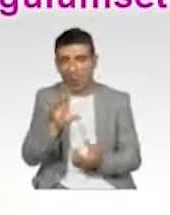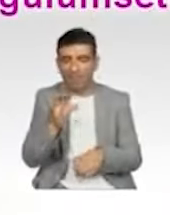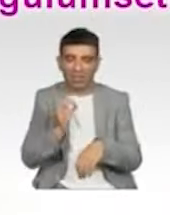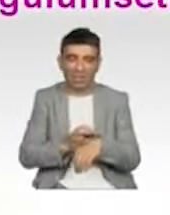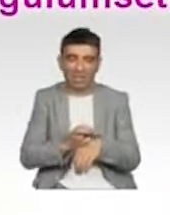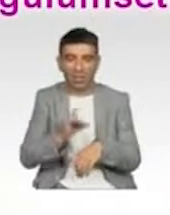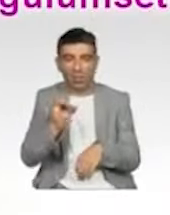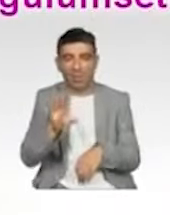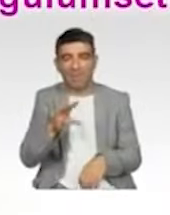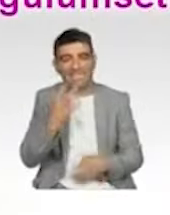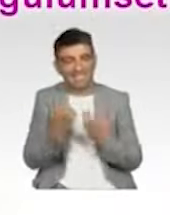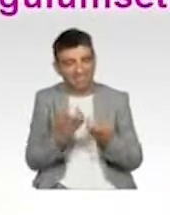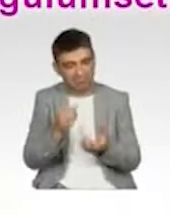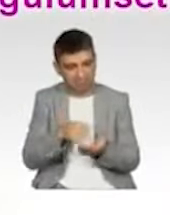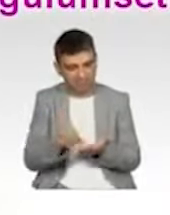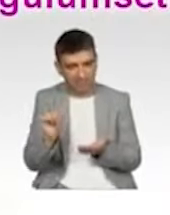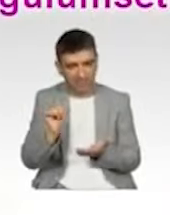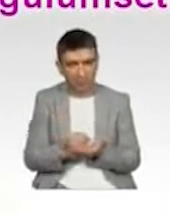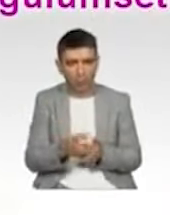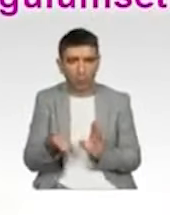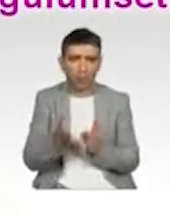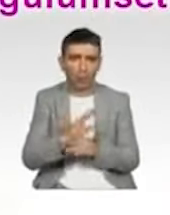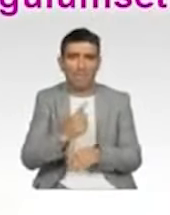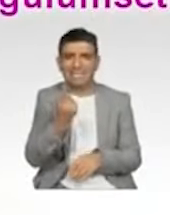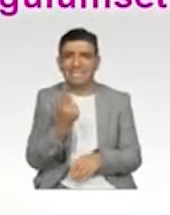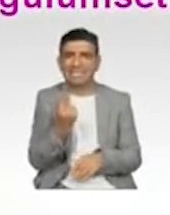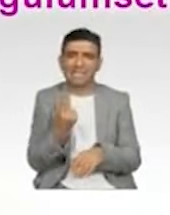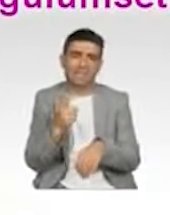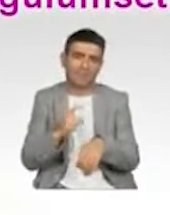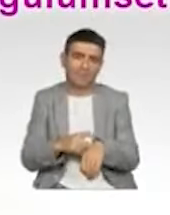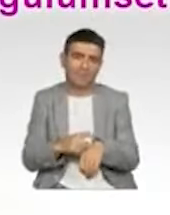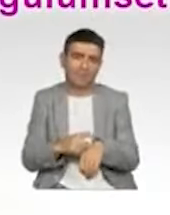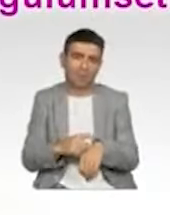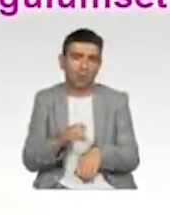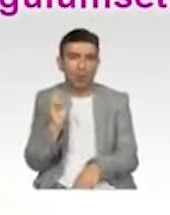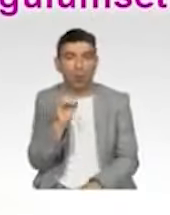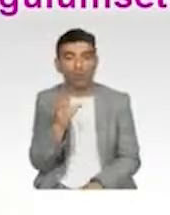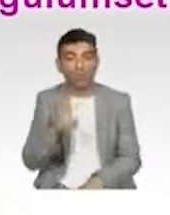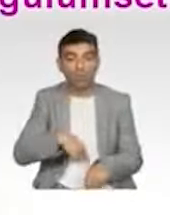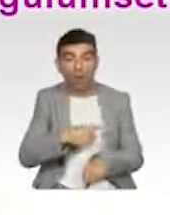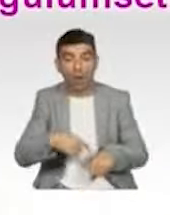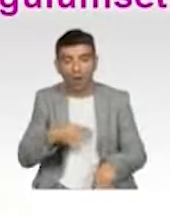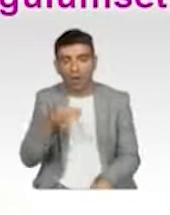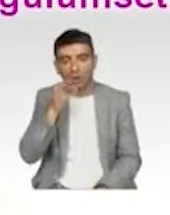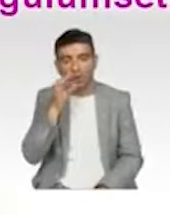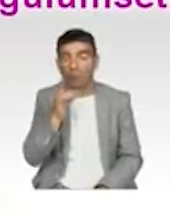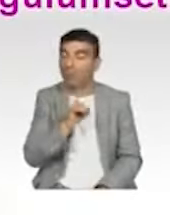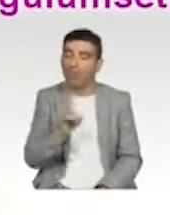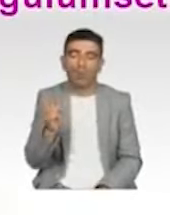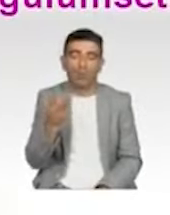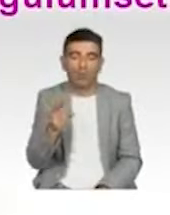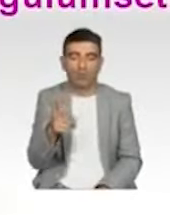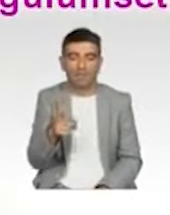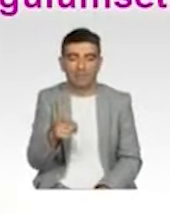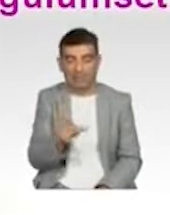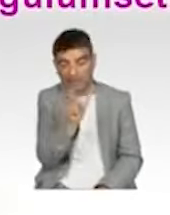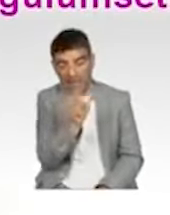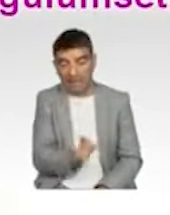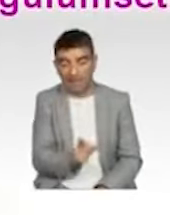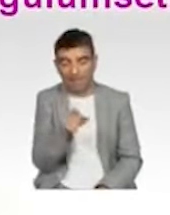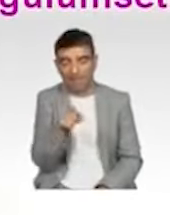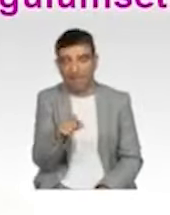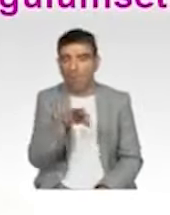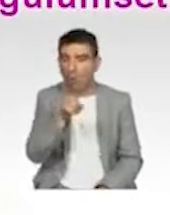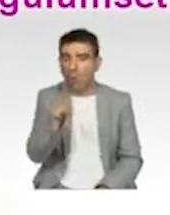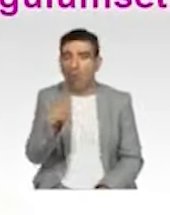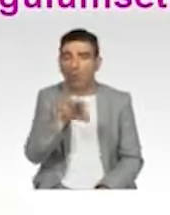dakika. 15 dakika demlendi değil mi? Sonrasında bir yarım saat. Hocam saatlerce içiyorum ben. Hayır, olmaz. Yapısında o